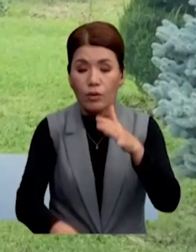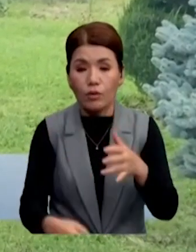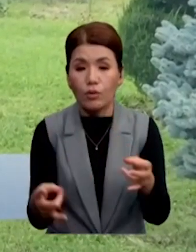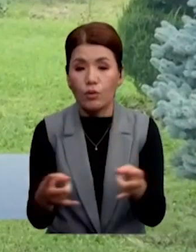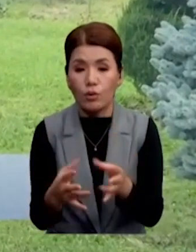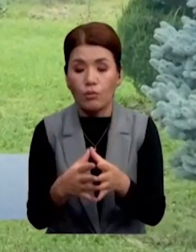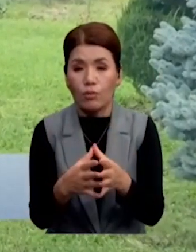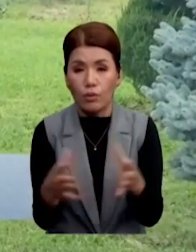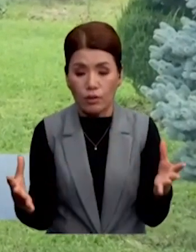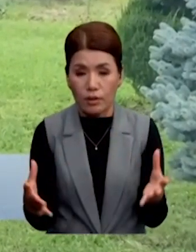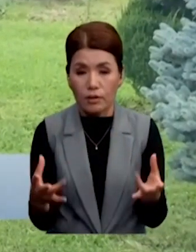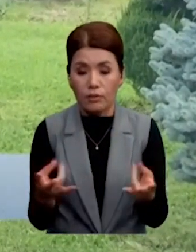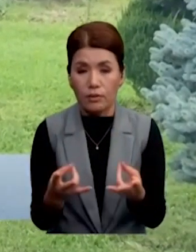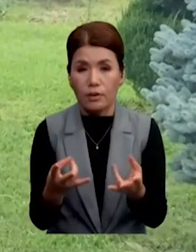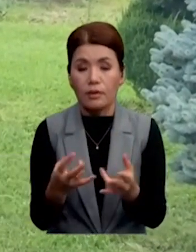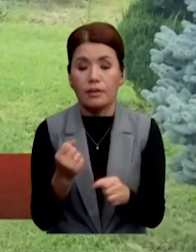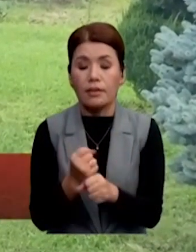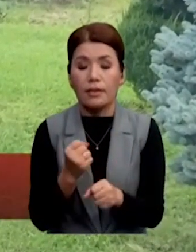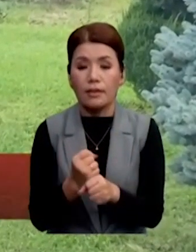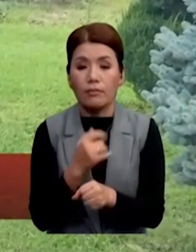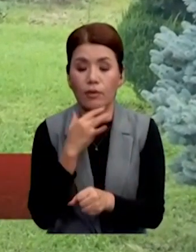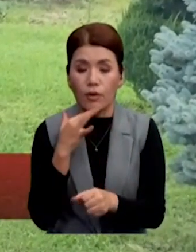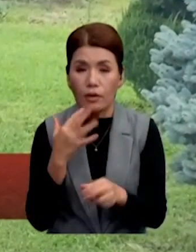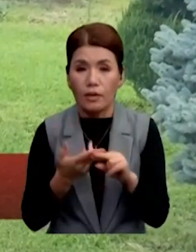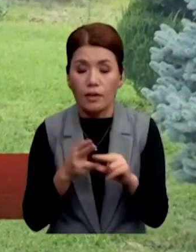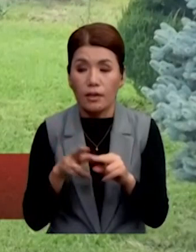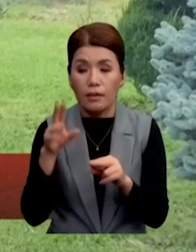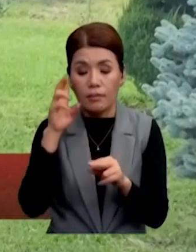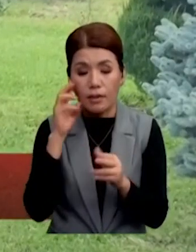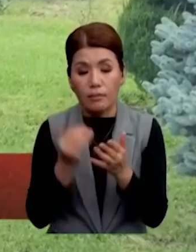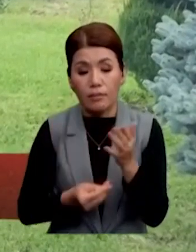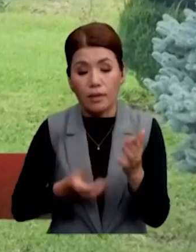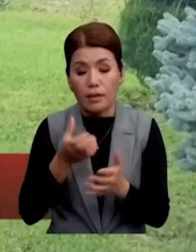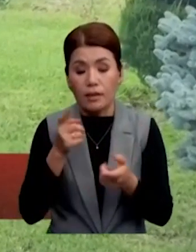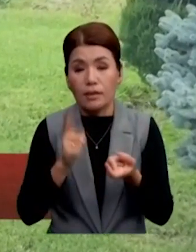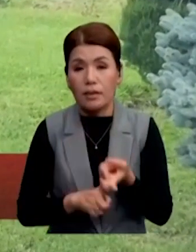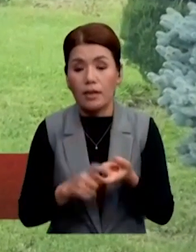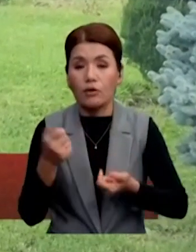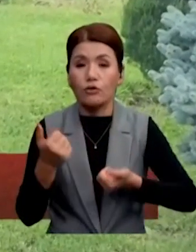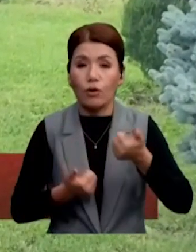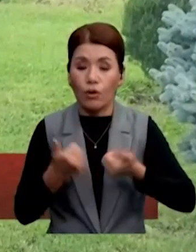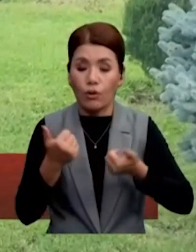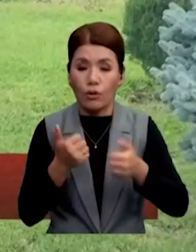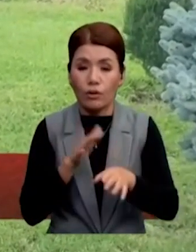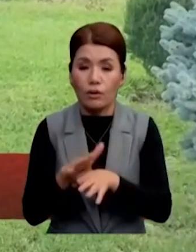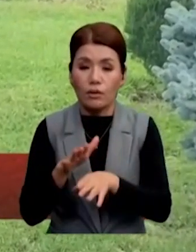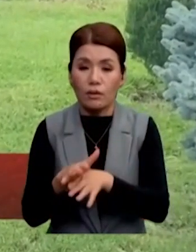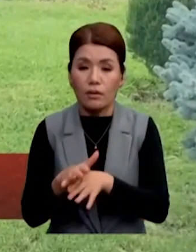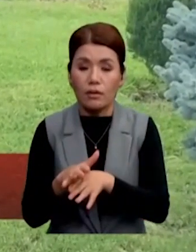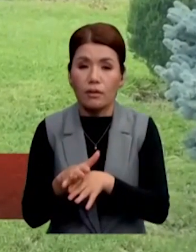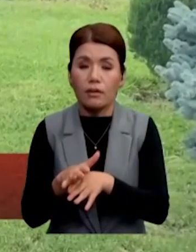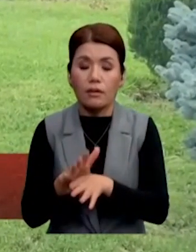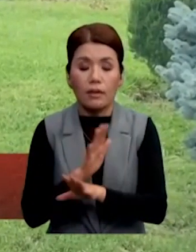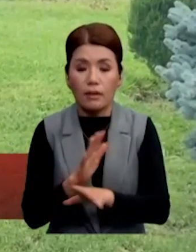үкіметтің резервінен атқарылатын болады. Бұл жерде енді резервтен бөлінетін қаржыға сәйкес конкурстық жұмыстар